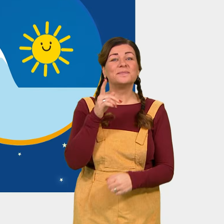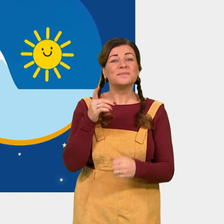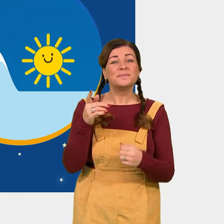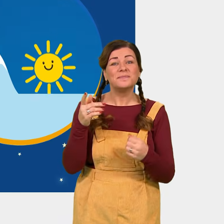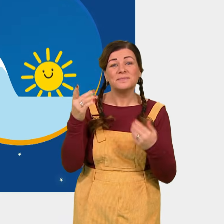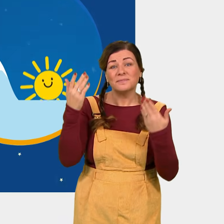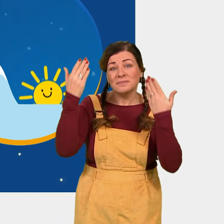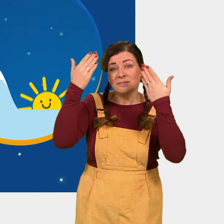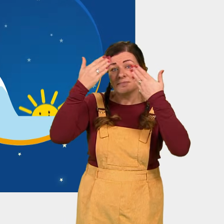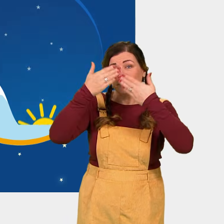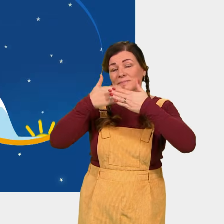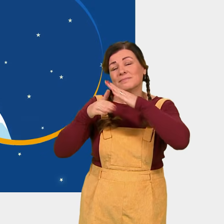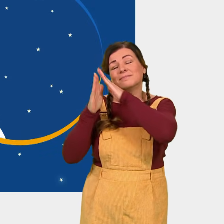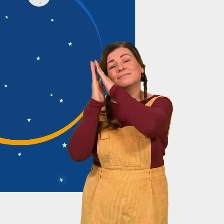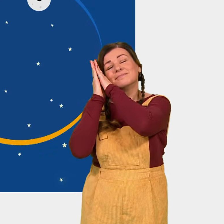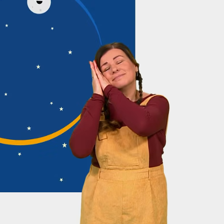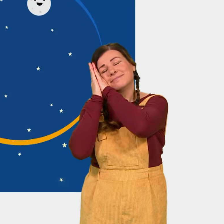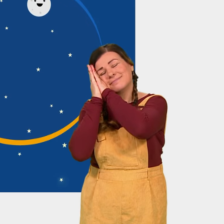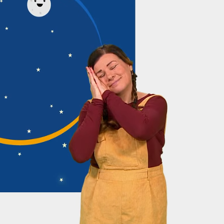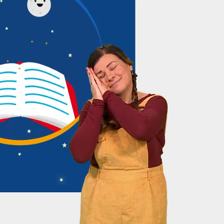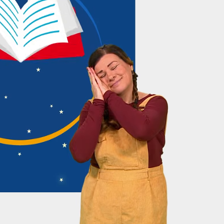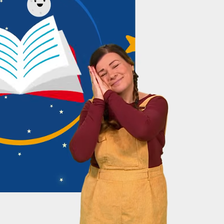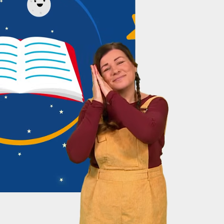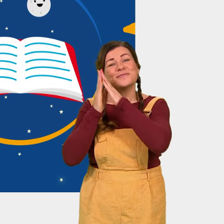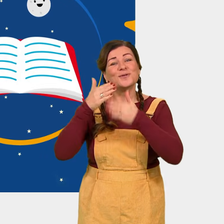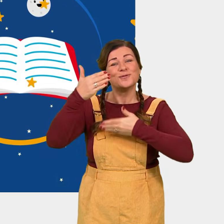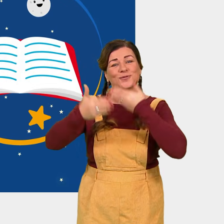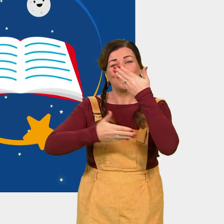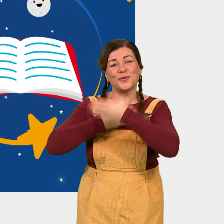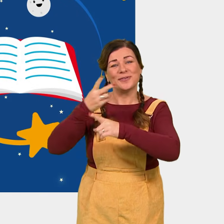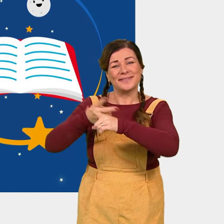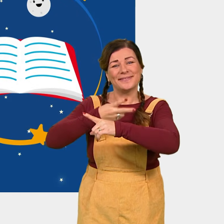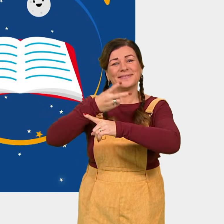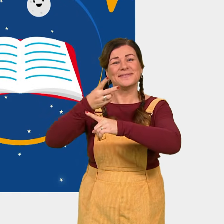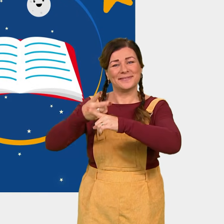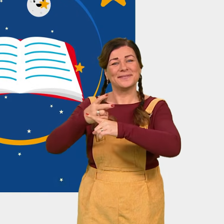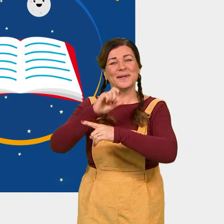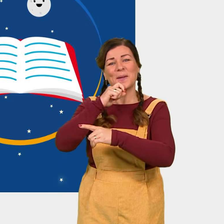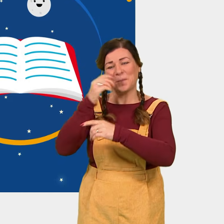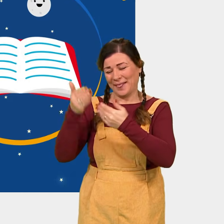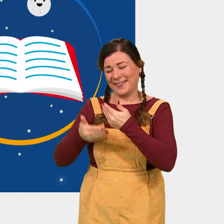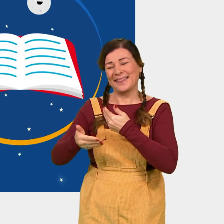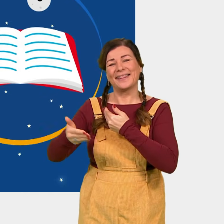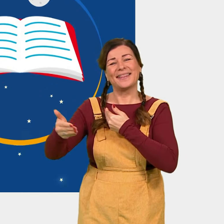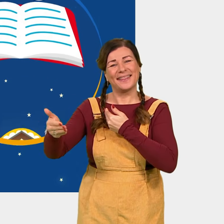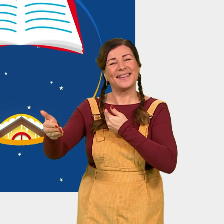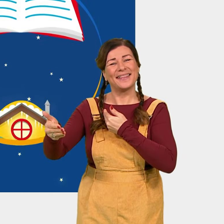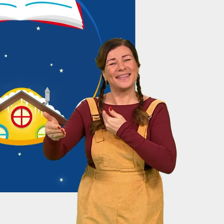Mae'n amser mynd i gysgu, bydd stori eto rhyw dro wrth